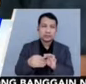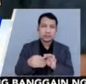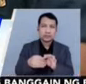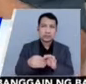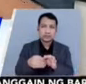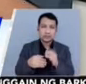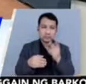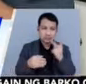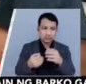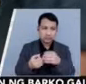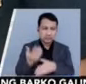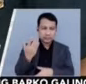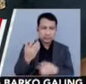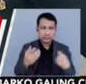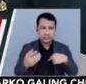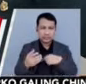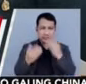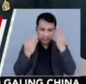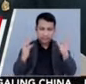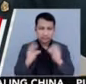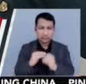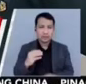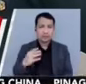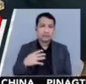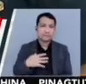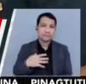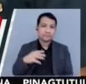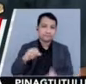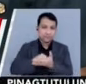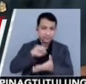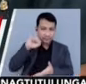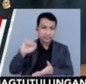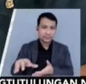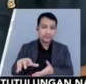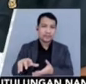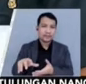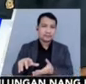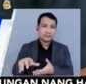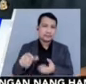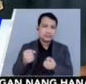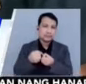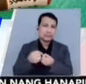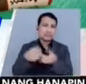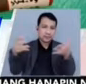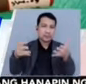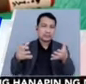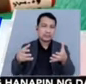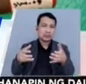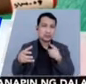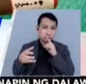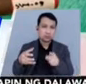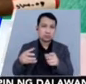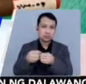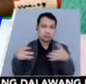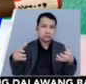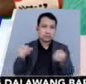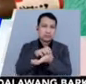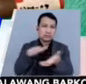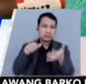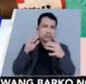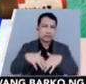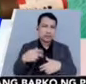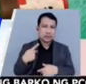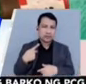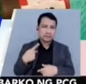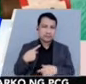pag itinapon sa dagat, yung destruction nito talagang total. Nakakuha rin ng cyanide ang